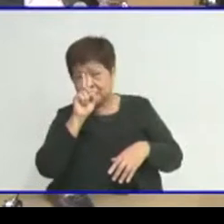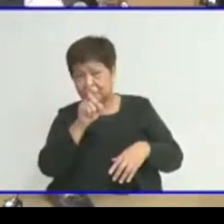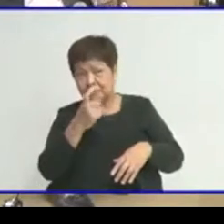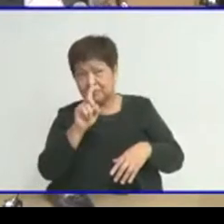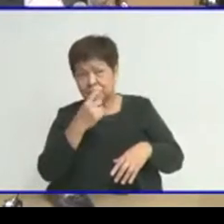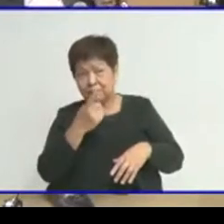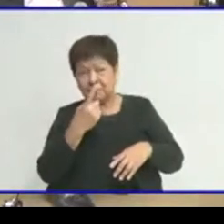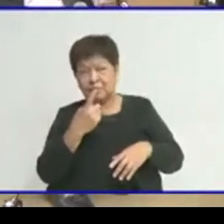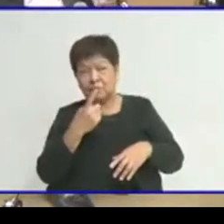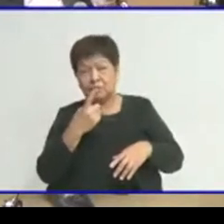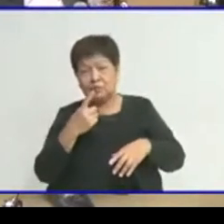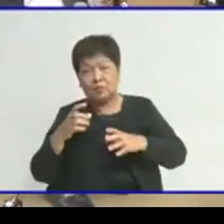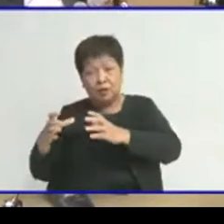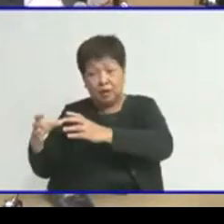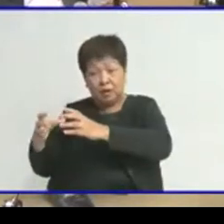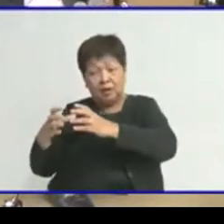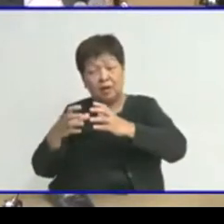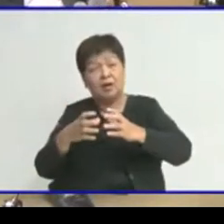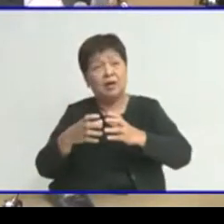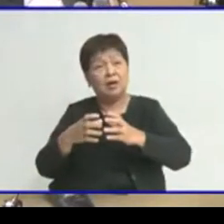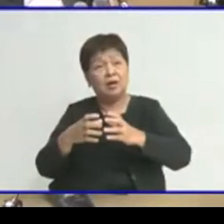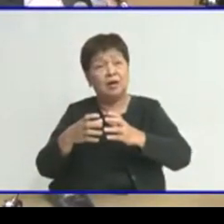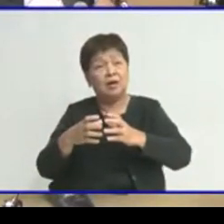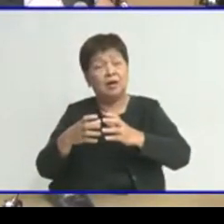detained in the IDC? Then you